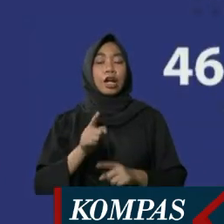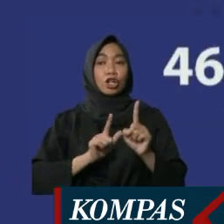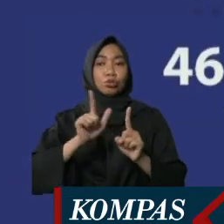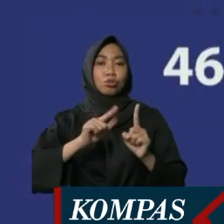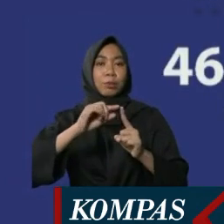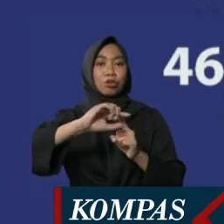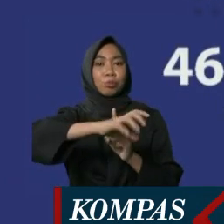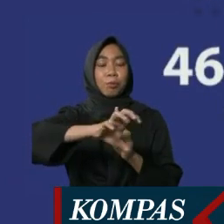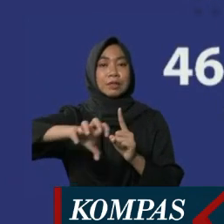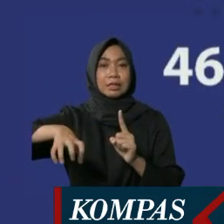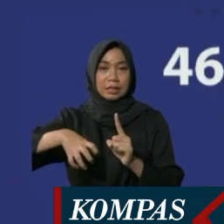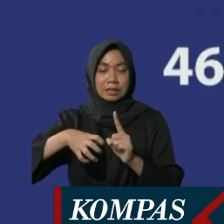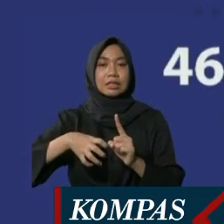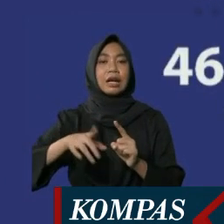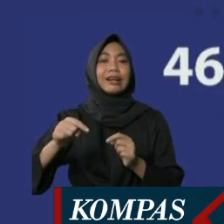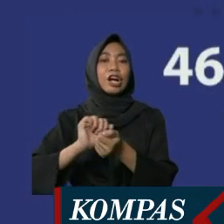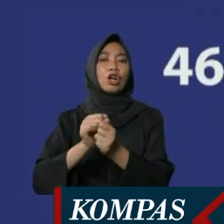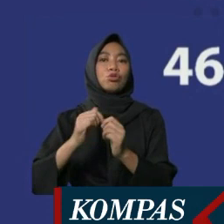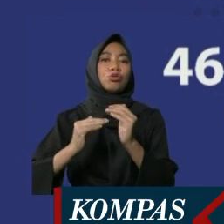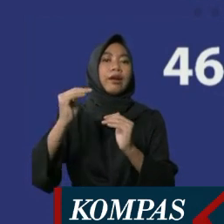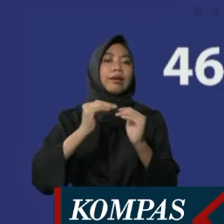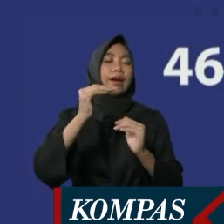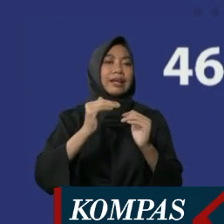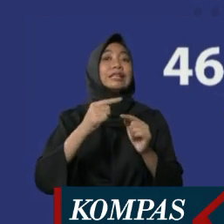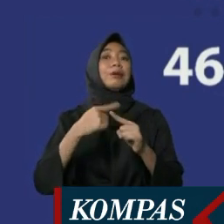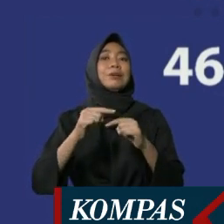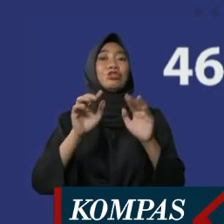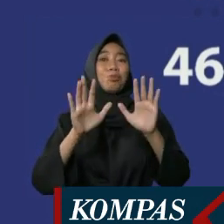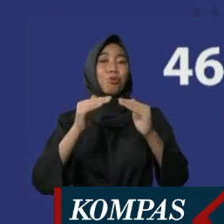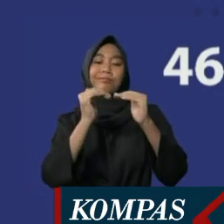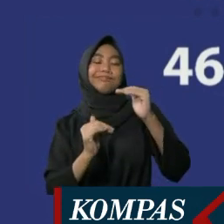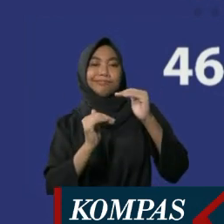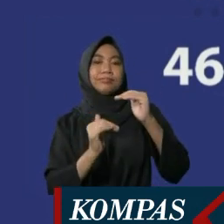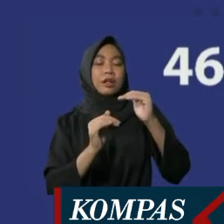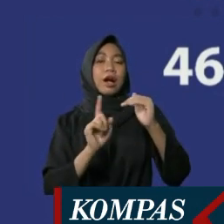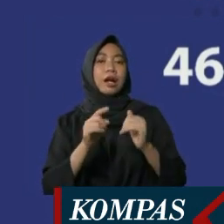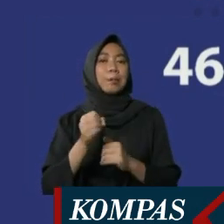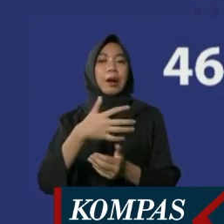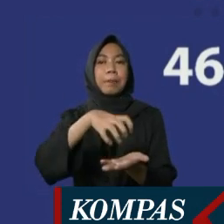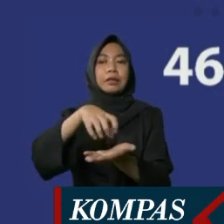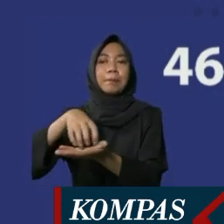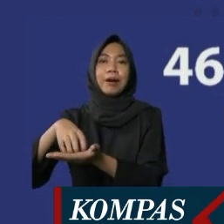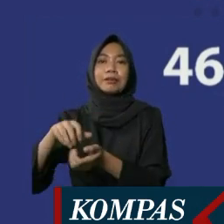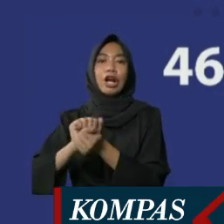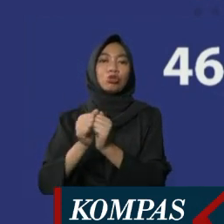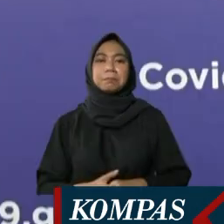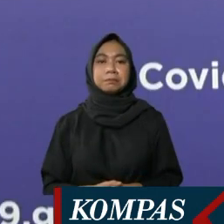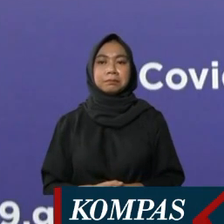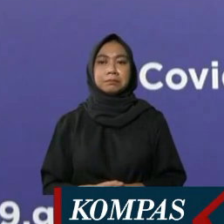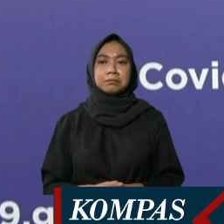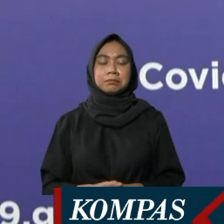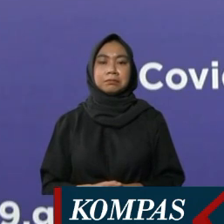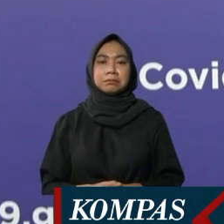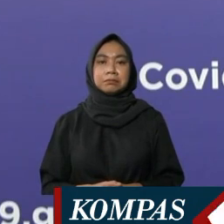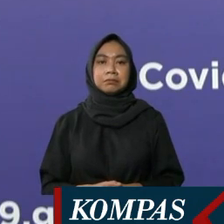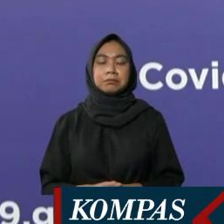positif covert 19 justru kembali mencatat rekor tertinggi 993 kasus kita masih belum